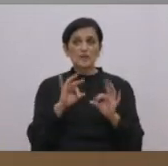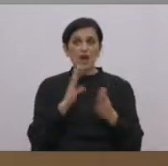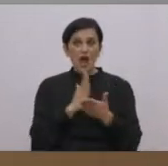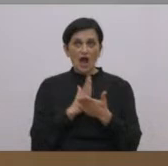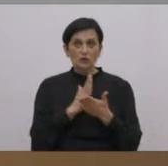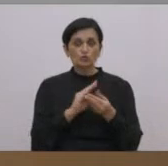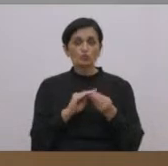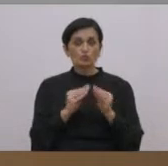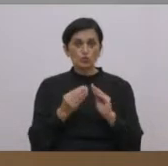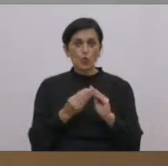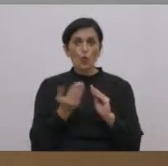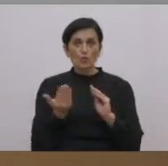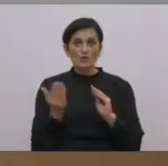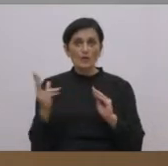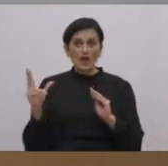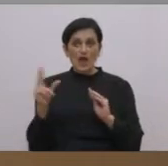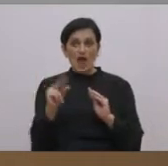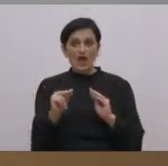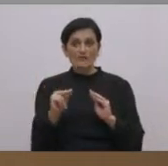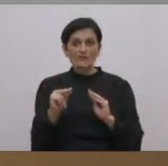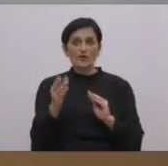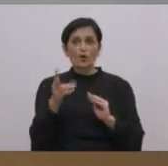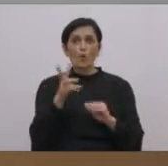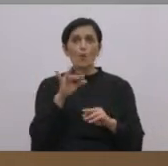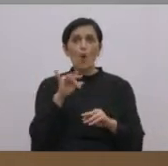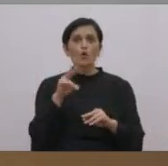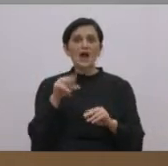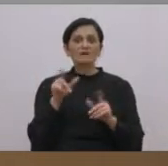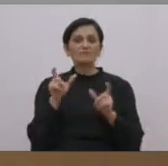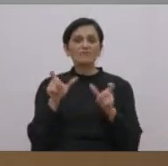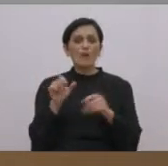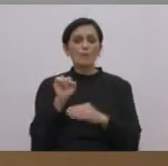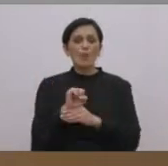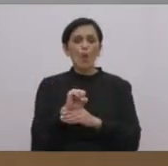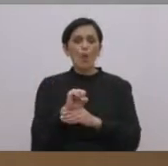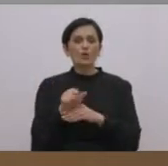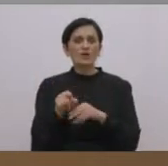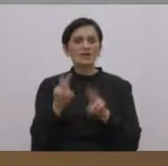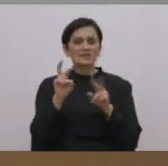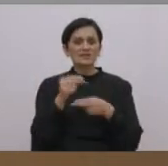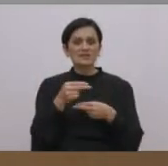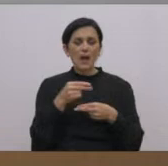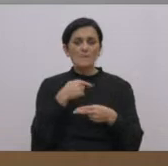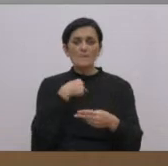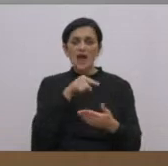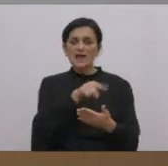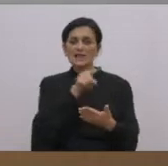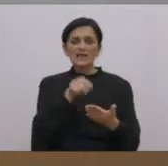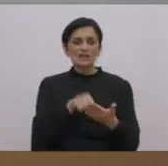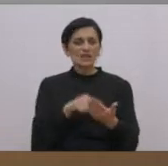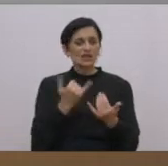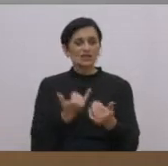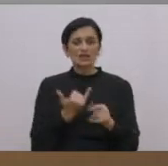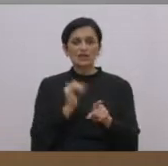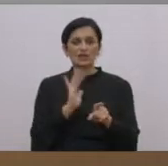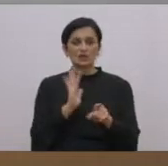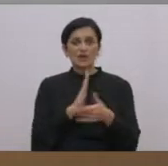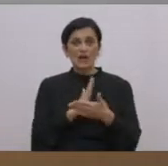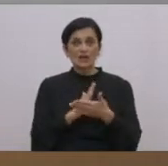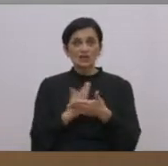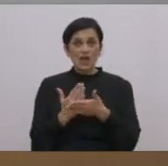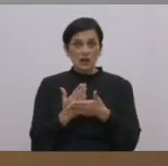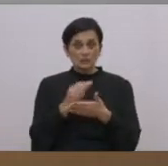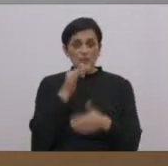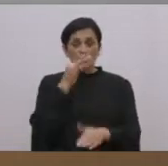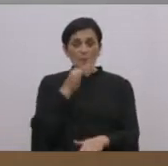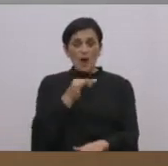probleme. Să ai acasă ca aici, că era laboratorul mis tema, magram acve, mechit fa sardau sau dresi, pitorul națiunilor lui, albat pasul